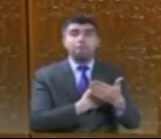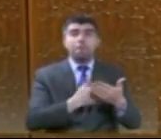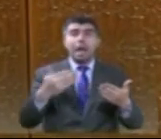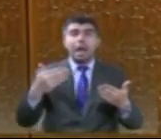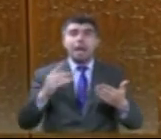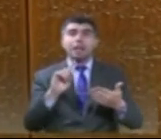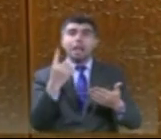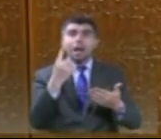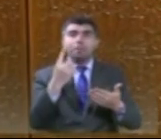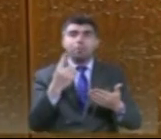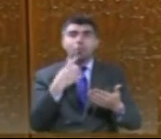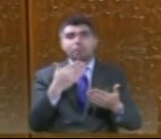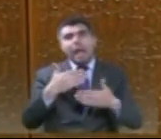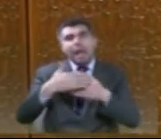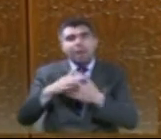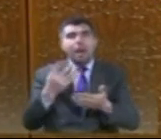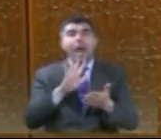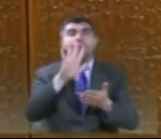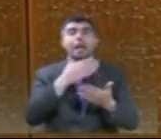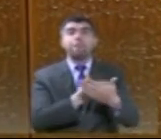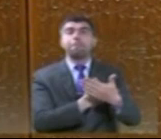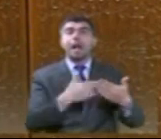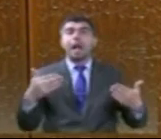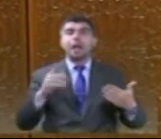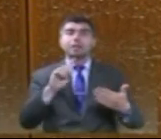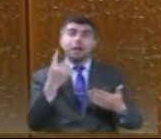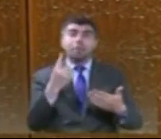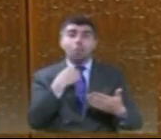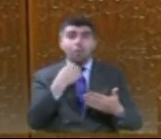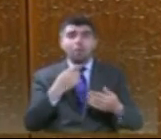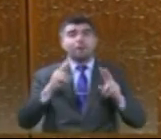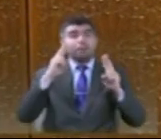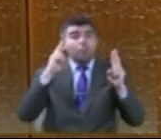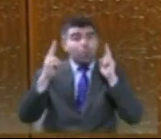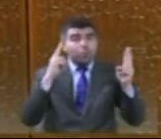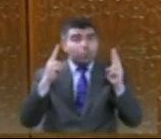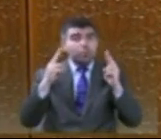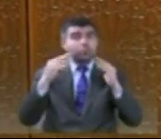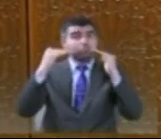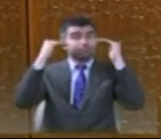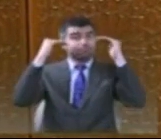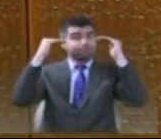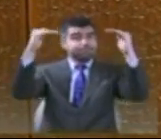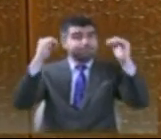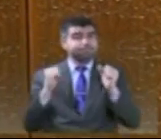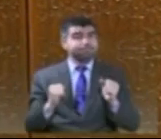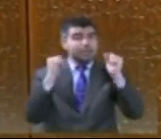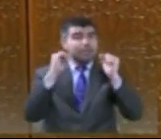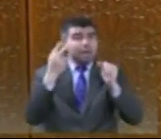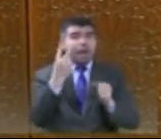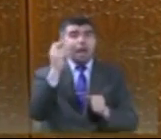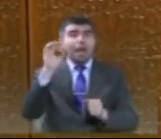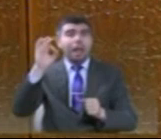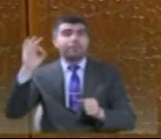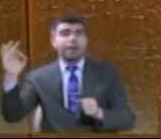تقريبا 5 ديال المليار، يلا يمكن لك في الصيانة لأنك تدير الطرق السريعة والقناطير يمكن لك تدير 2000 كيلومتر سنويا